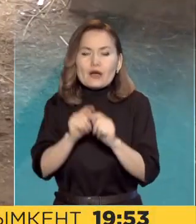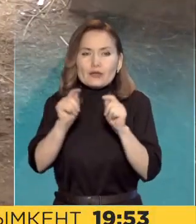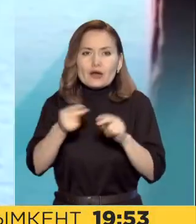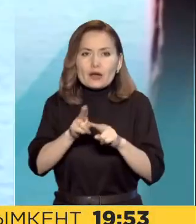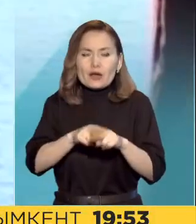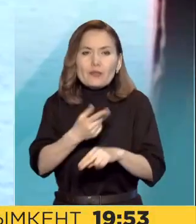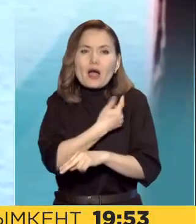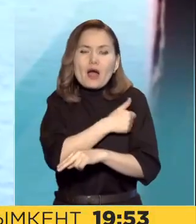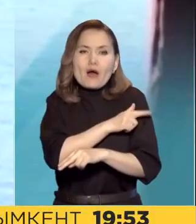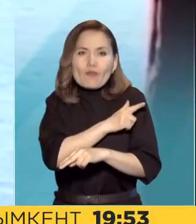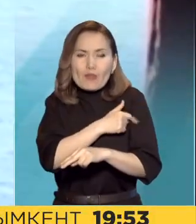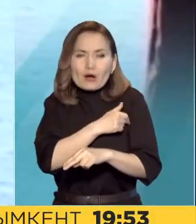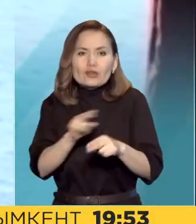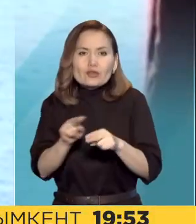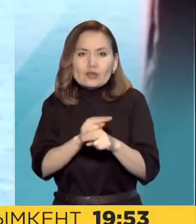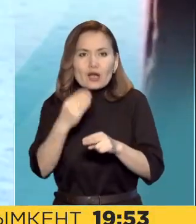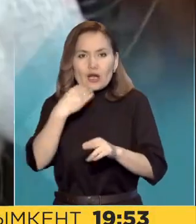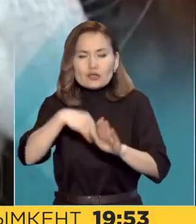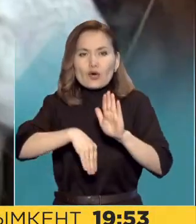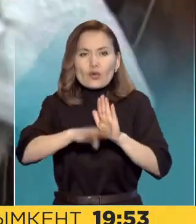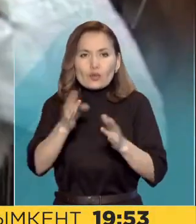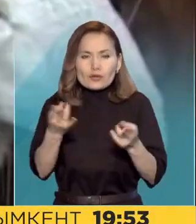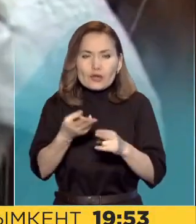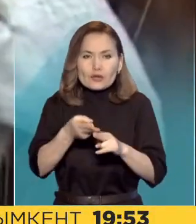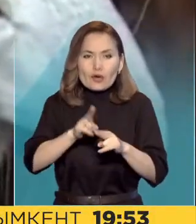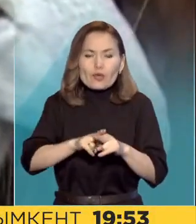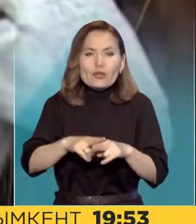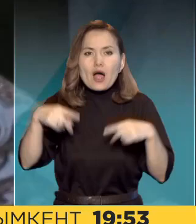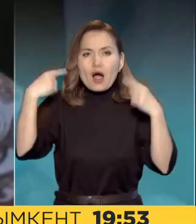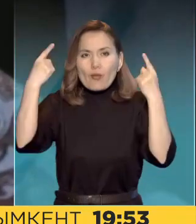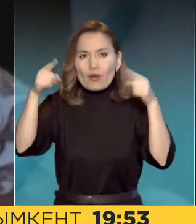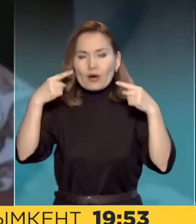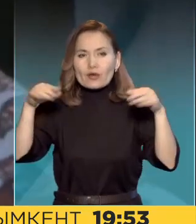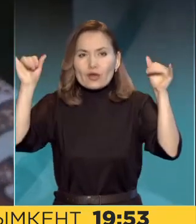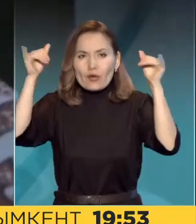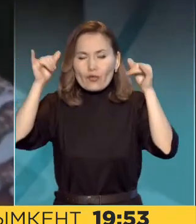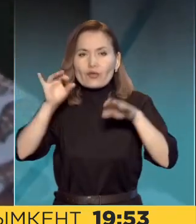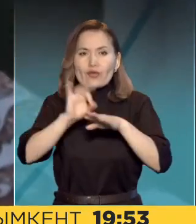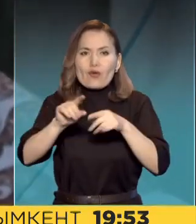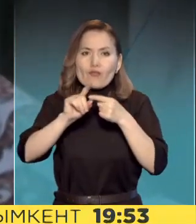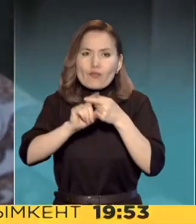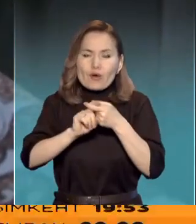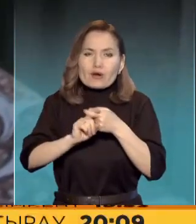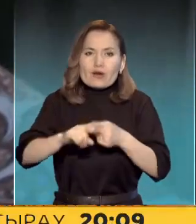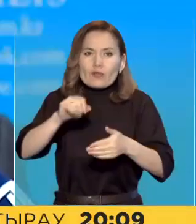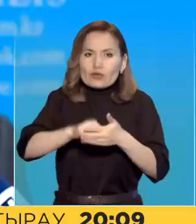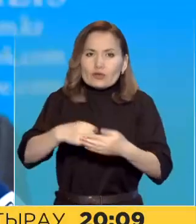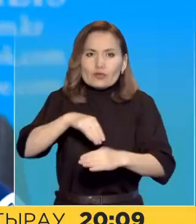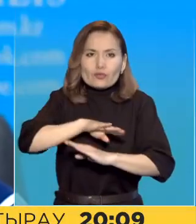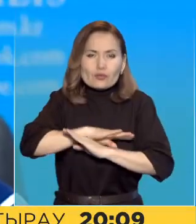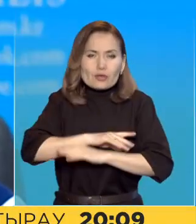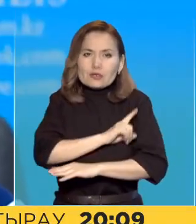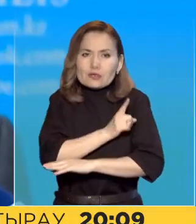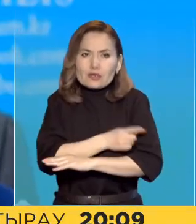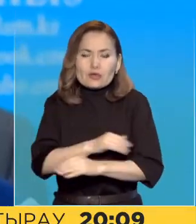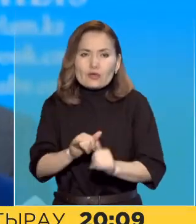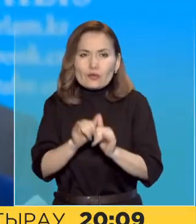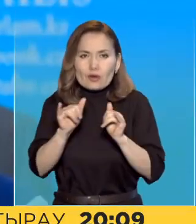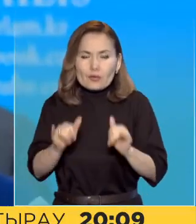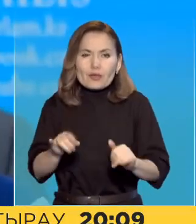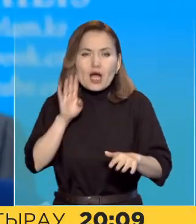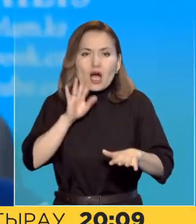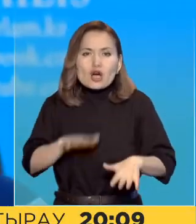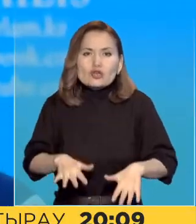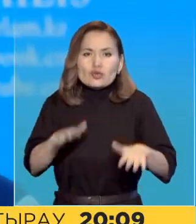малды сырғалауға салғырттық танытпау қажет. Әйтпесе, сырғаланбаған түліктің қожайыны көп нәрседен құр қалады. Су тасқынынан болып жатқан